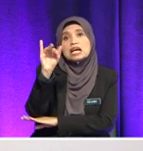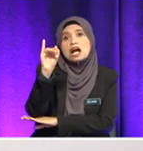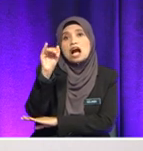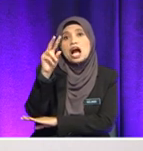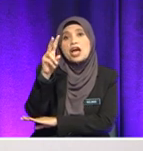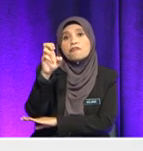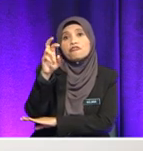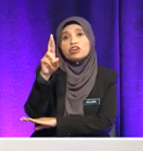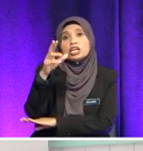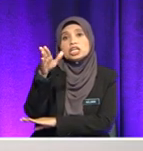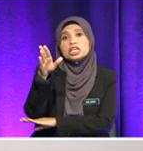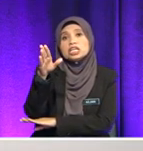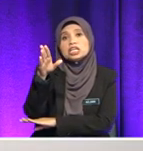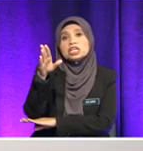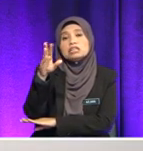betul